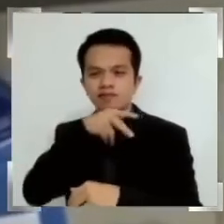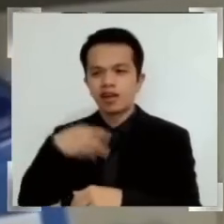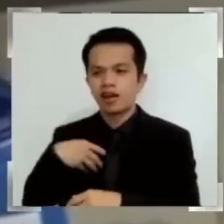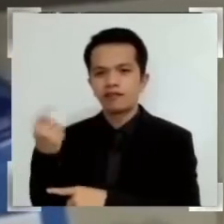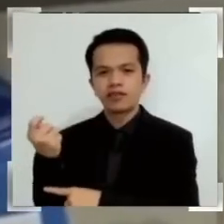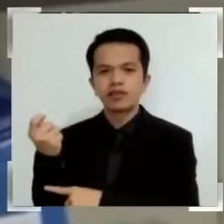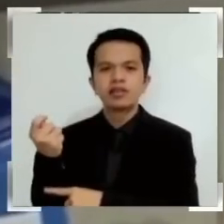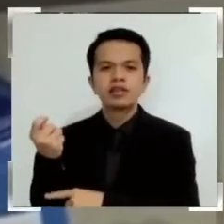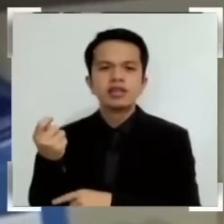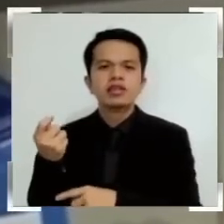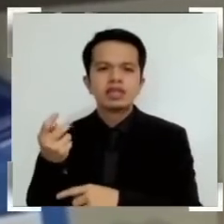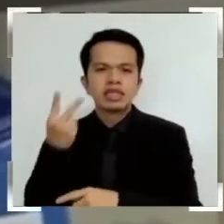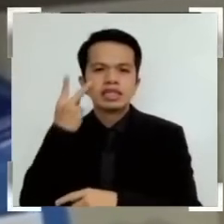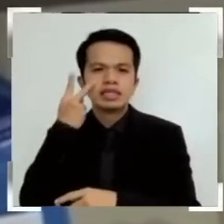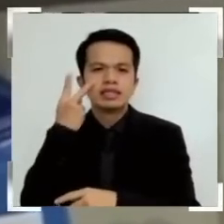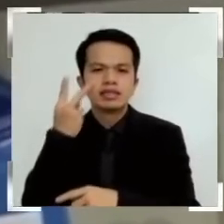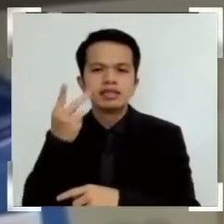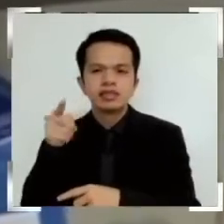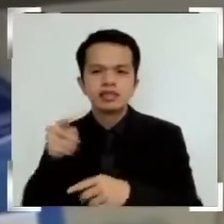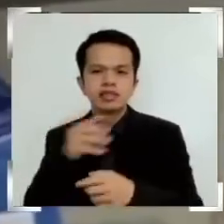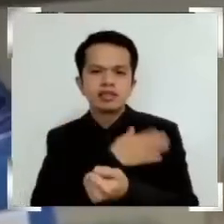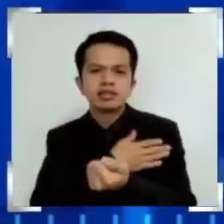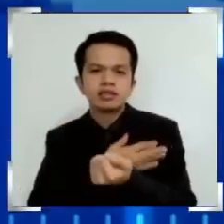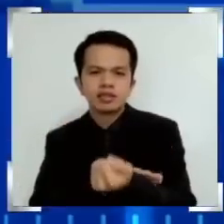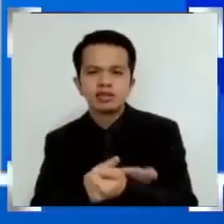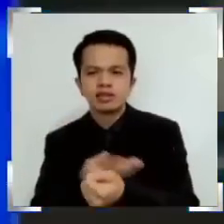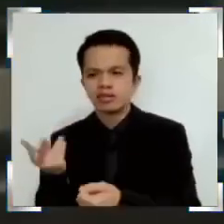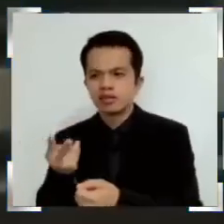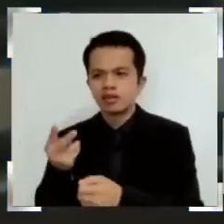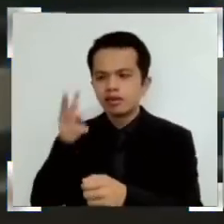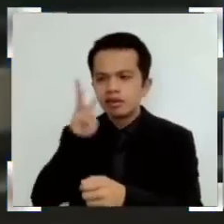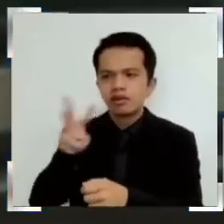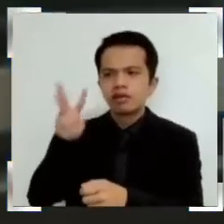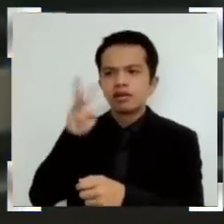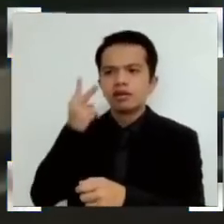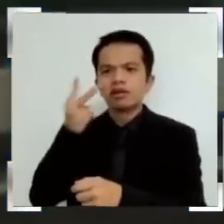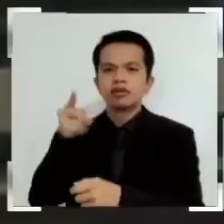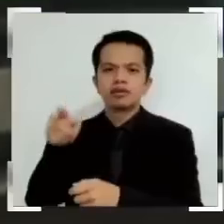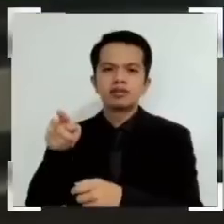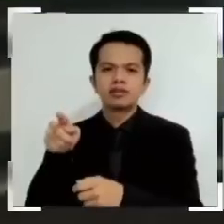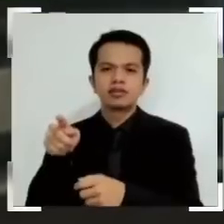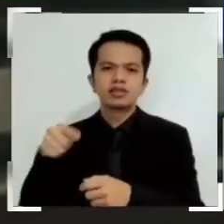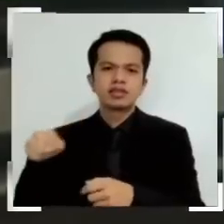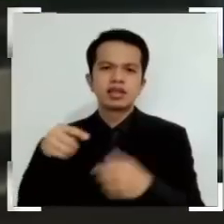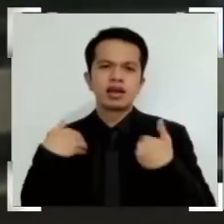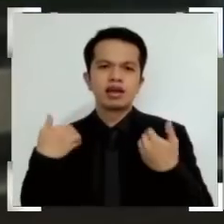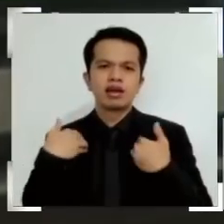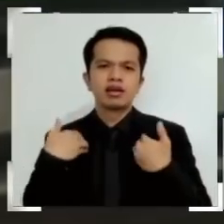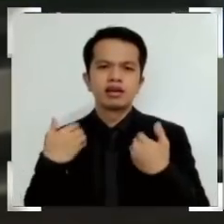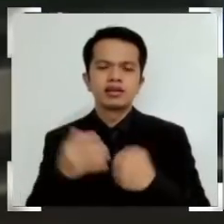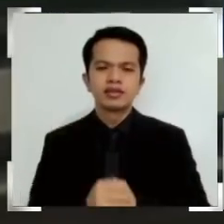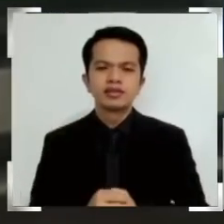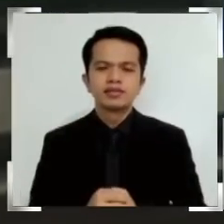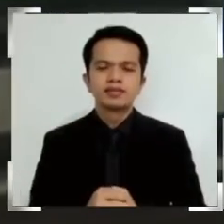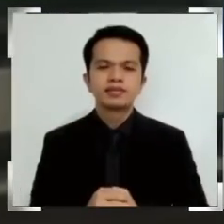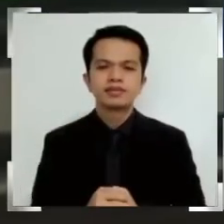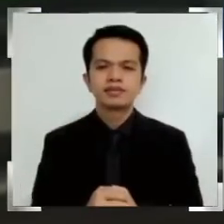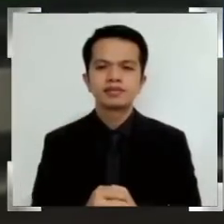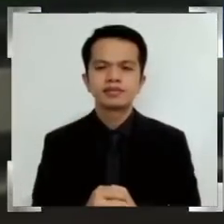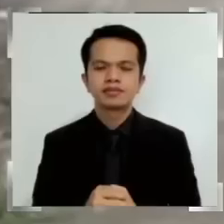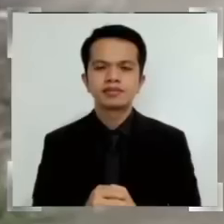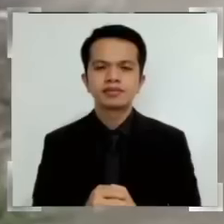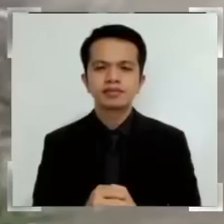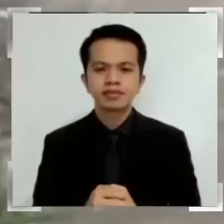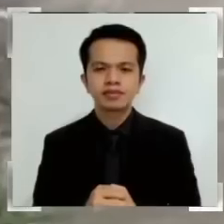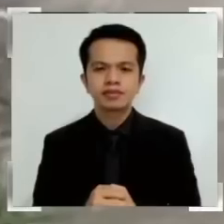ito ng dalawang anak ng mag-asawa na mga minor de edad. Iniwan ako ngayon mo. Naglaga na lang ako pagwa. Dala ko mga bata. Nagtawag sa akong